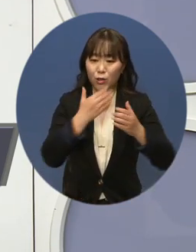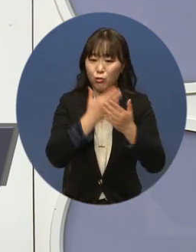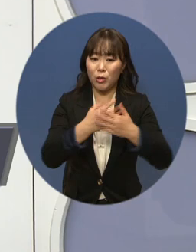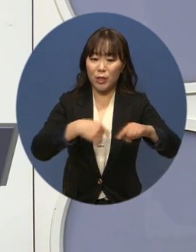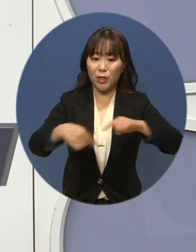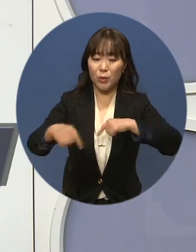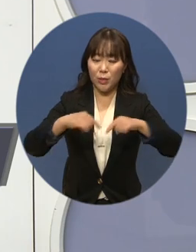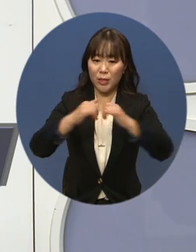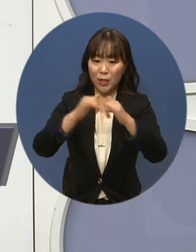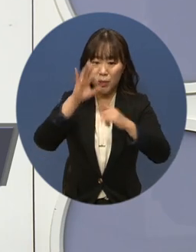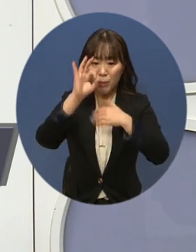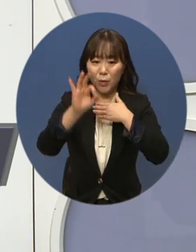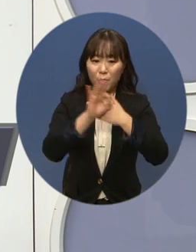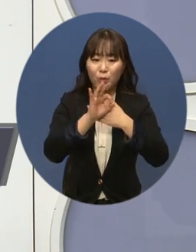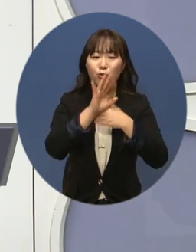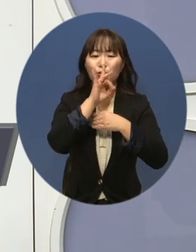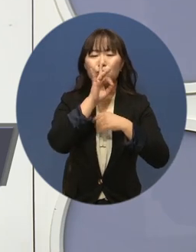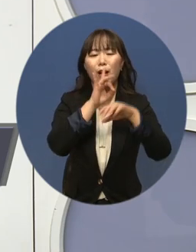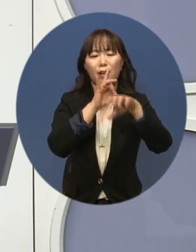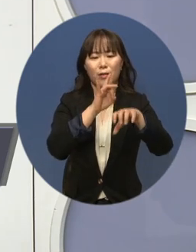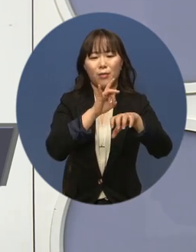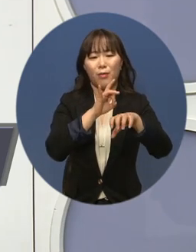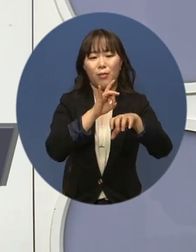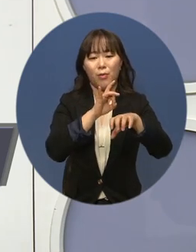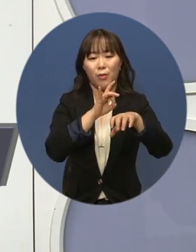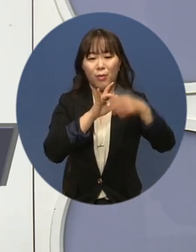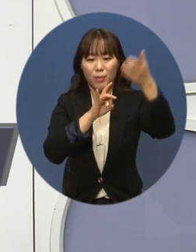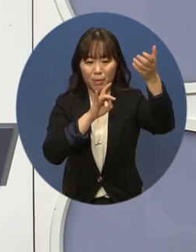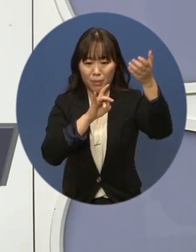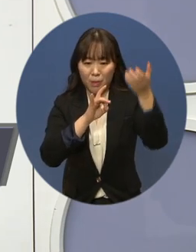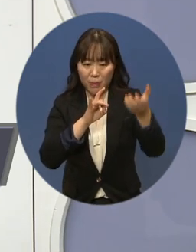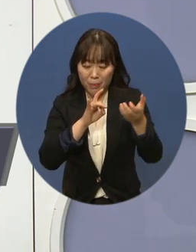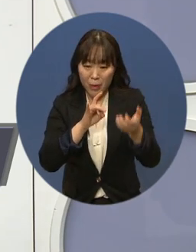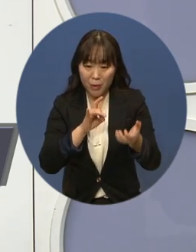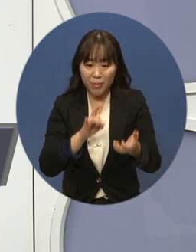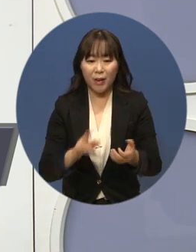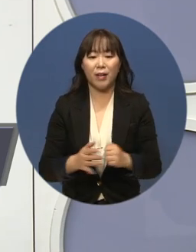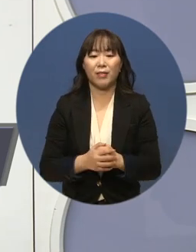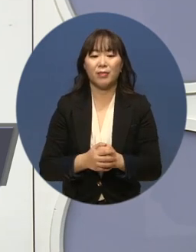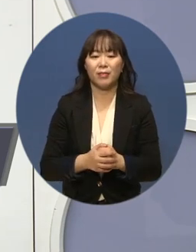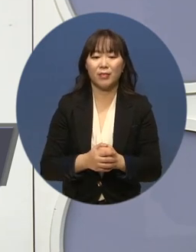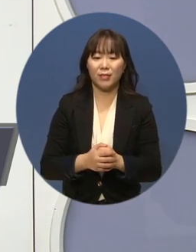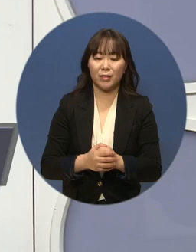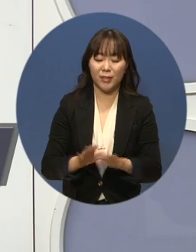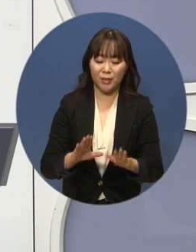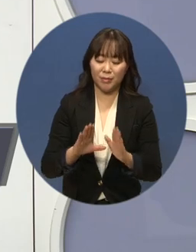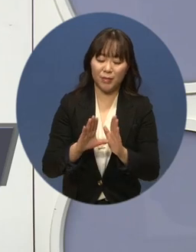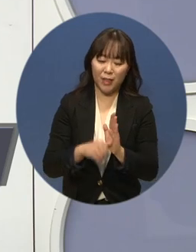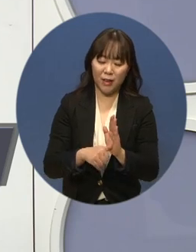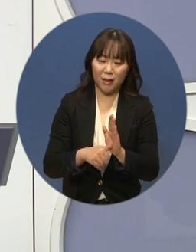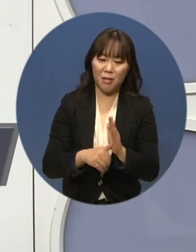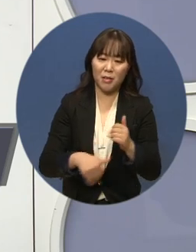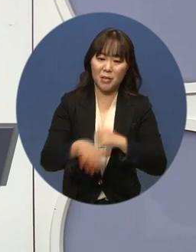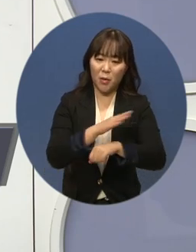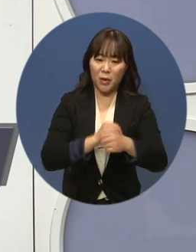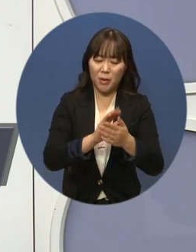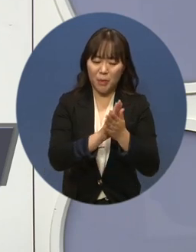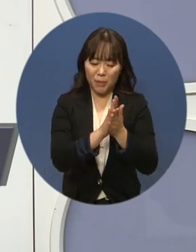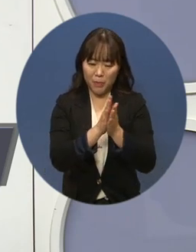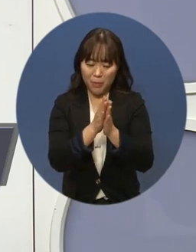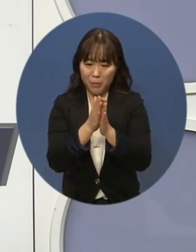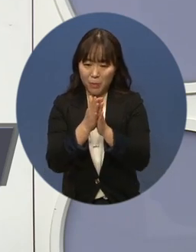다 어떻게 보면 중앙에서 이렇게 탑다운으로 내려왔지 않습니까? 그렇죠. 그러나 이제 시대가 지금 시대가 바뀌고